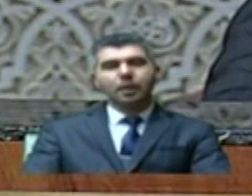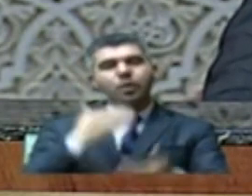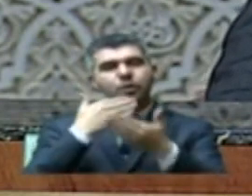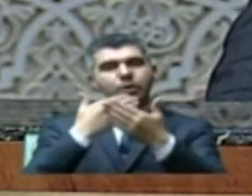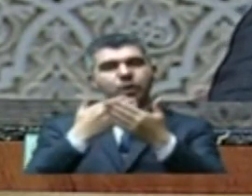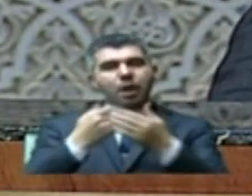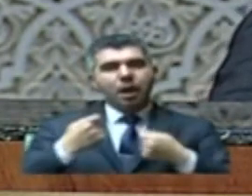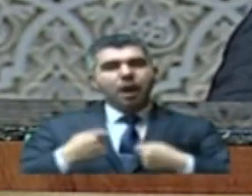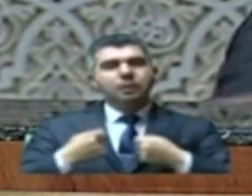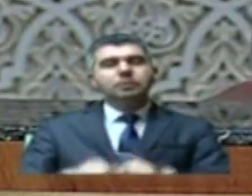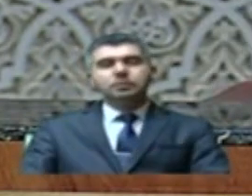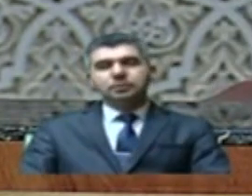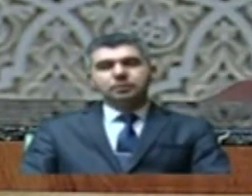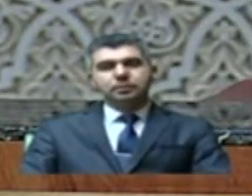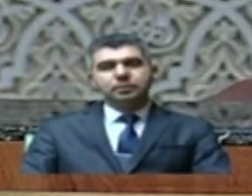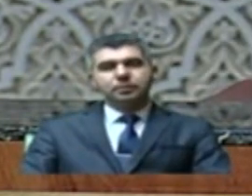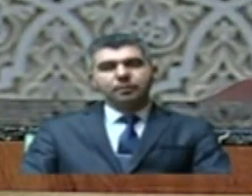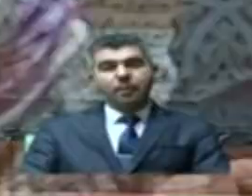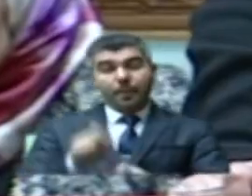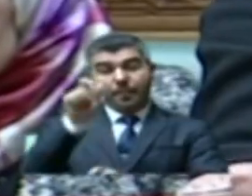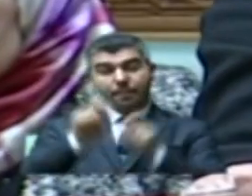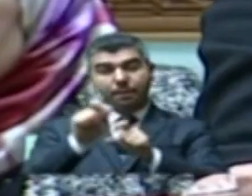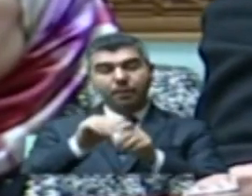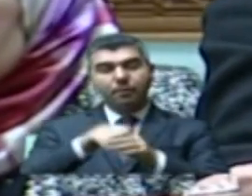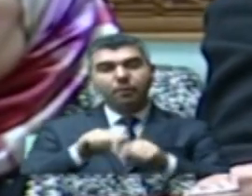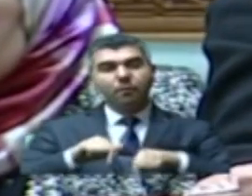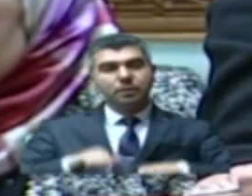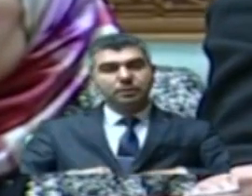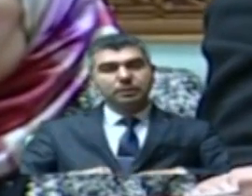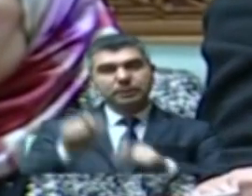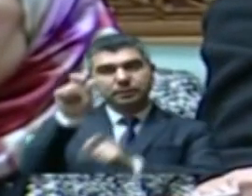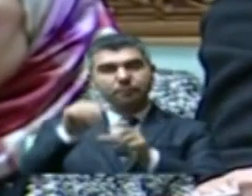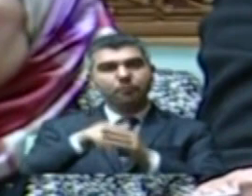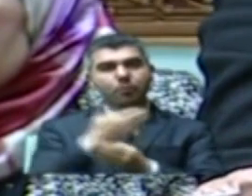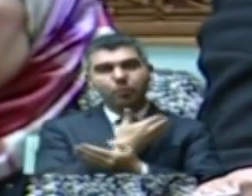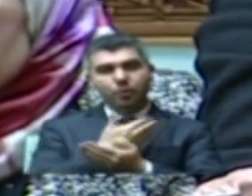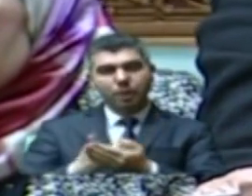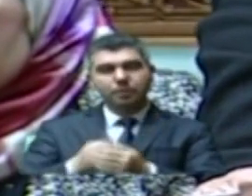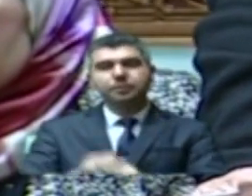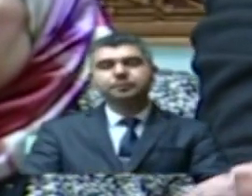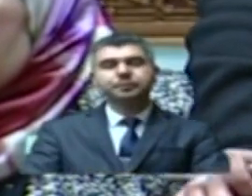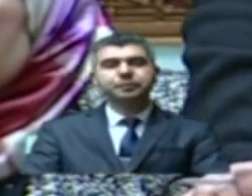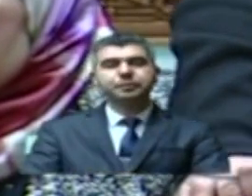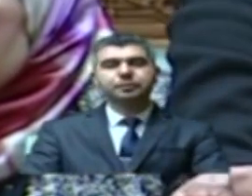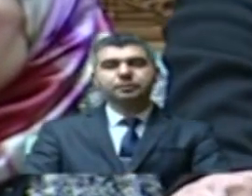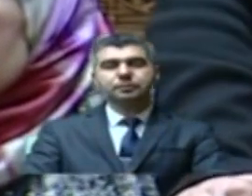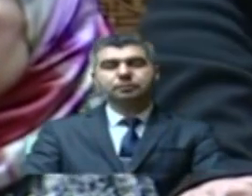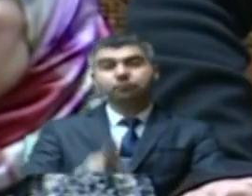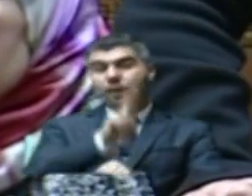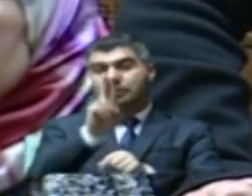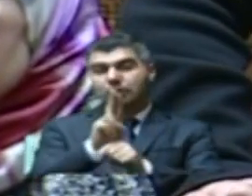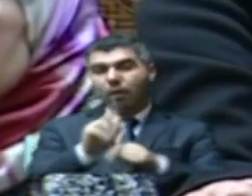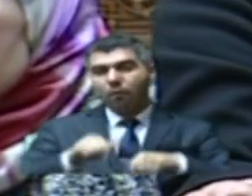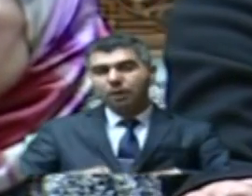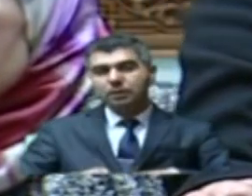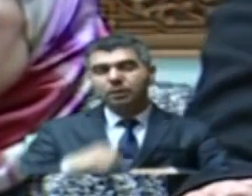سيدة الرئيس المحترم، السادة والسيدات الوزراء المحترمون، السادة والسيدات البرلمانيين المحترمين. نسألكم السيدة